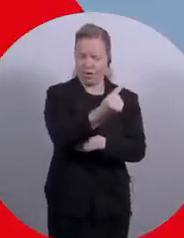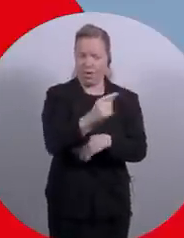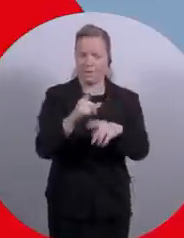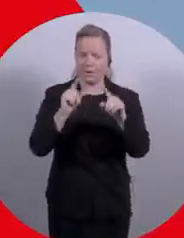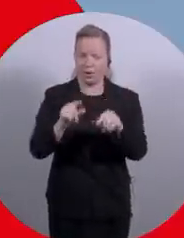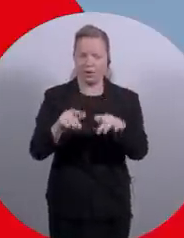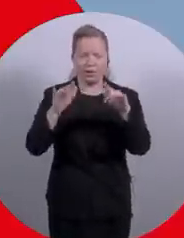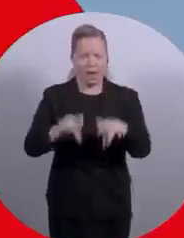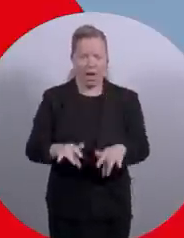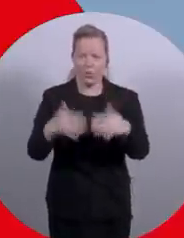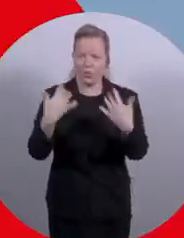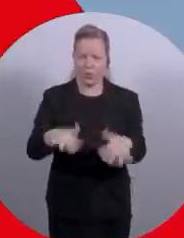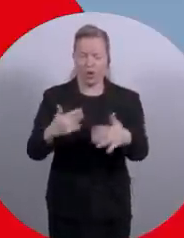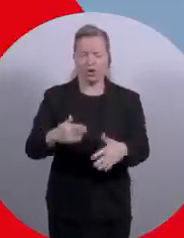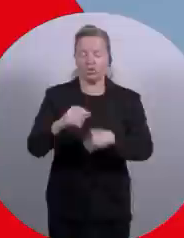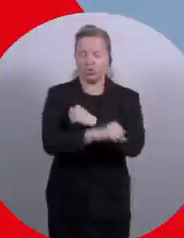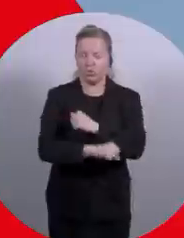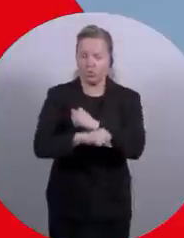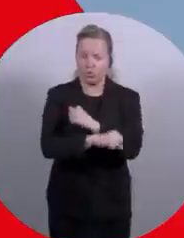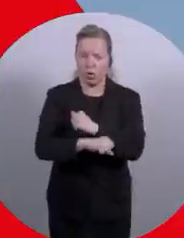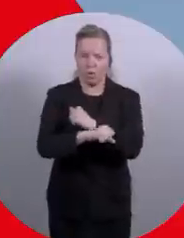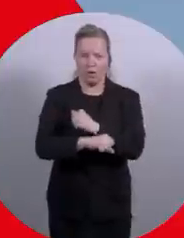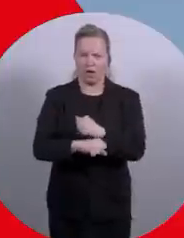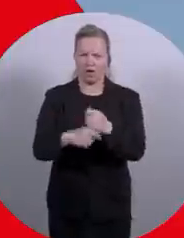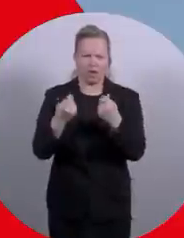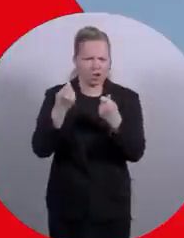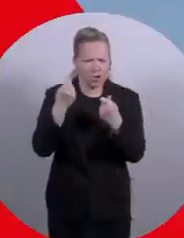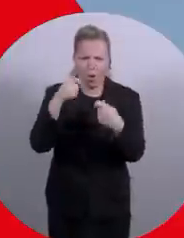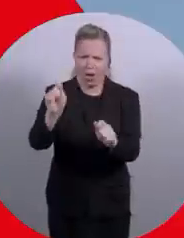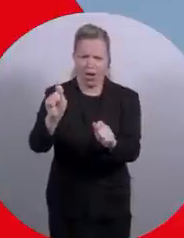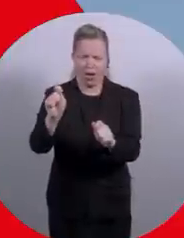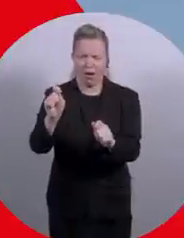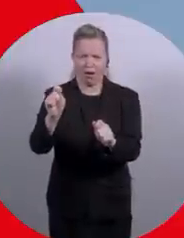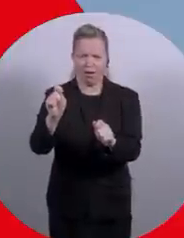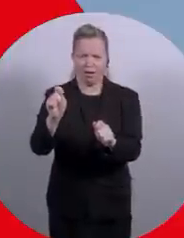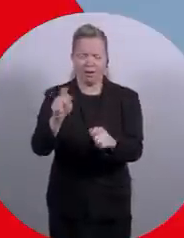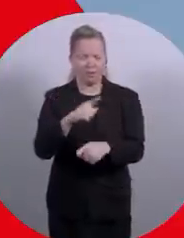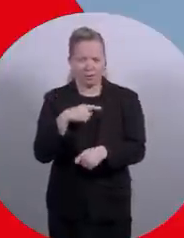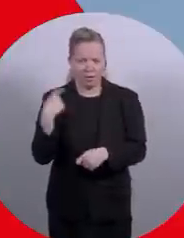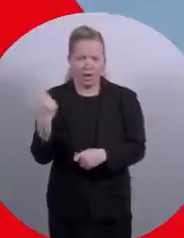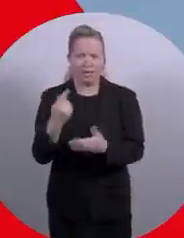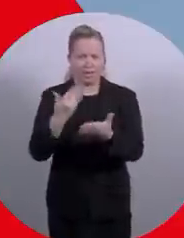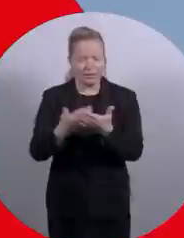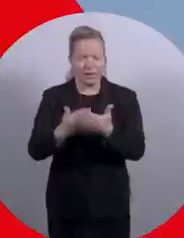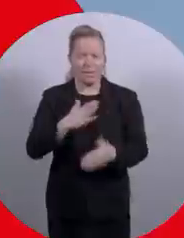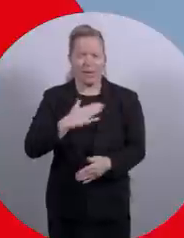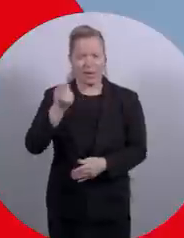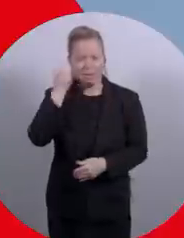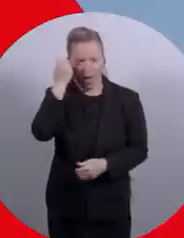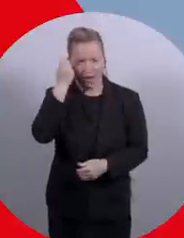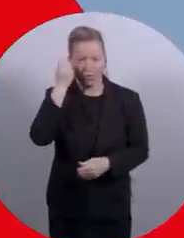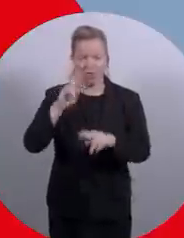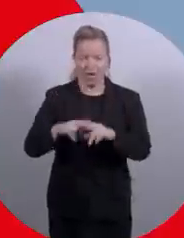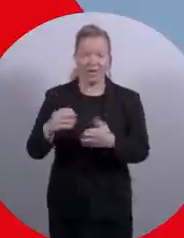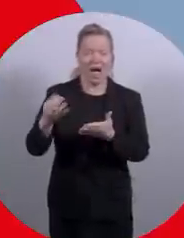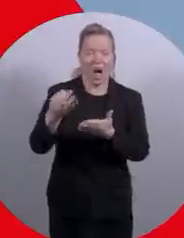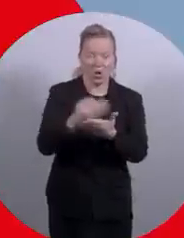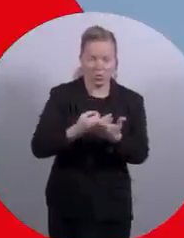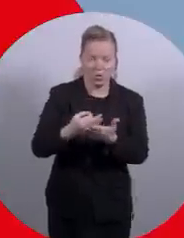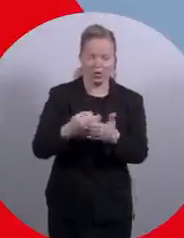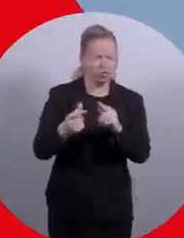ist und ich bin ganz einfach der Meinung wenn jemand diese Ausbildung diese